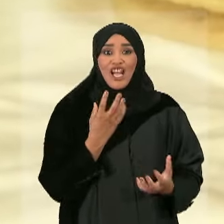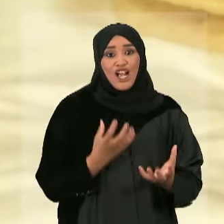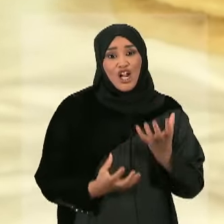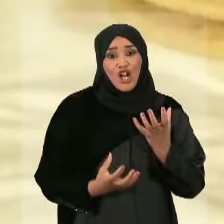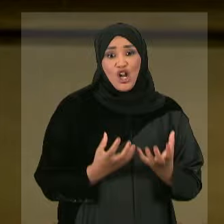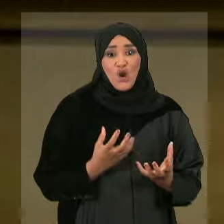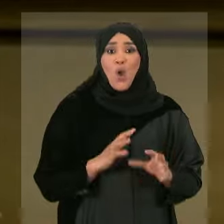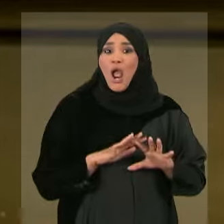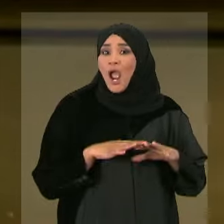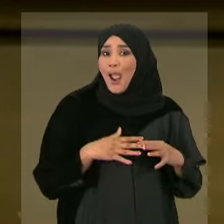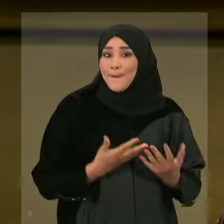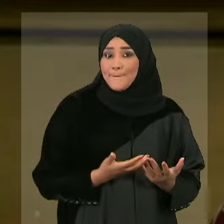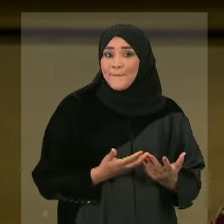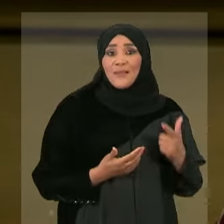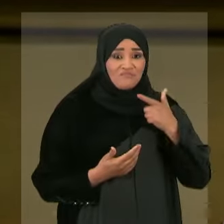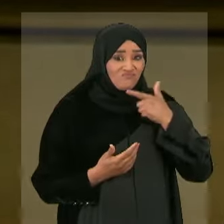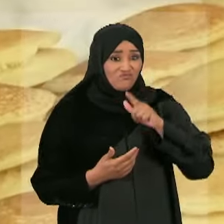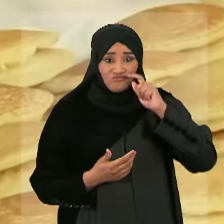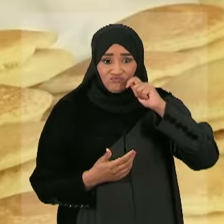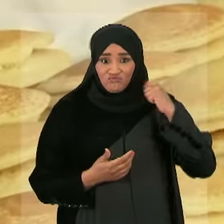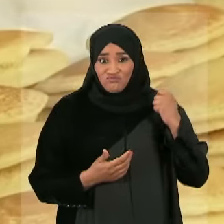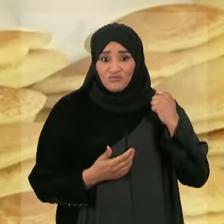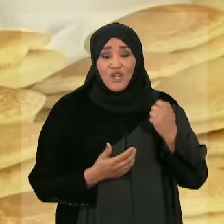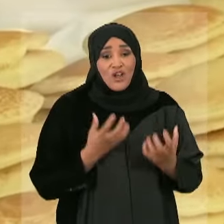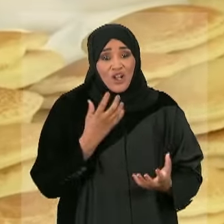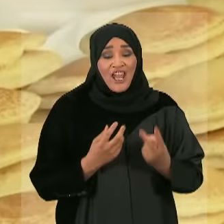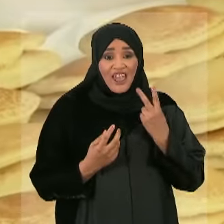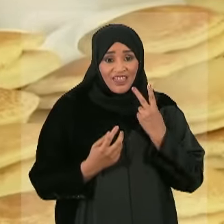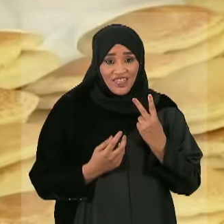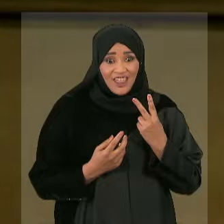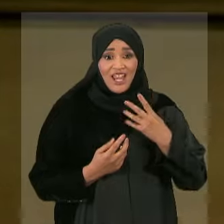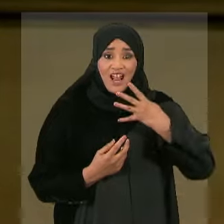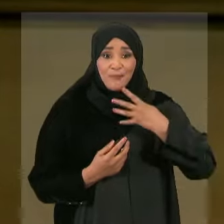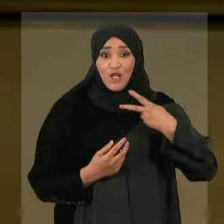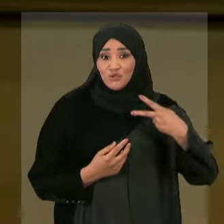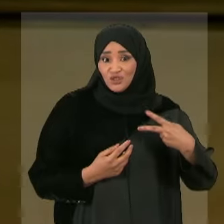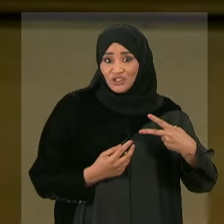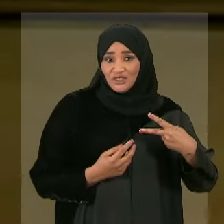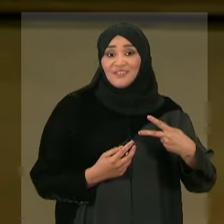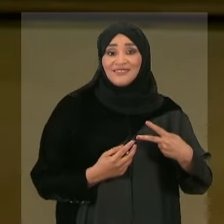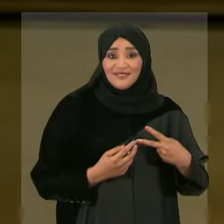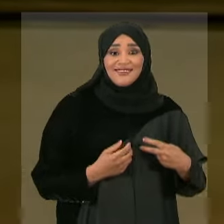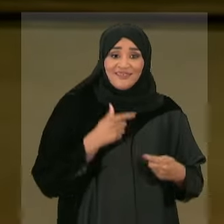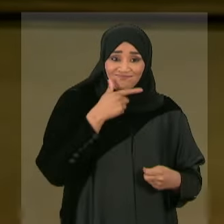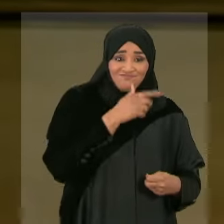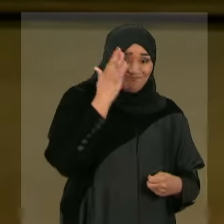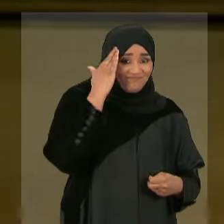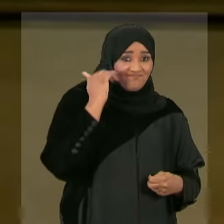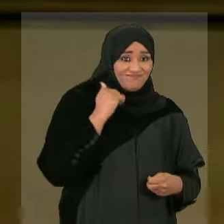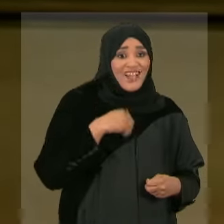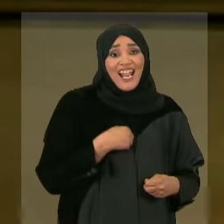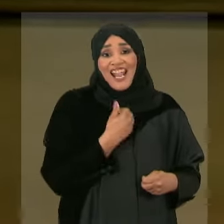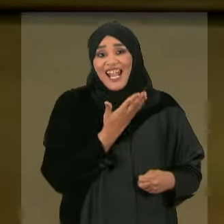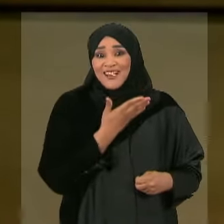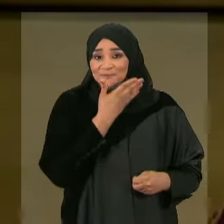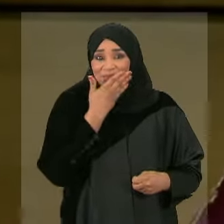قديش حسابي؟ الكيلو 12، 2 كيلو 24 منحني. يتفضل خيي، عاد عليك بخير. الله يخلي عمرك، خلي لك كل عام